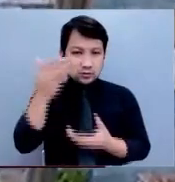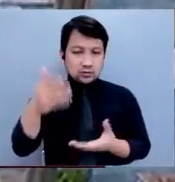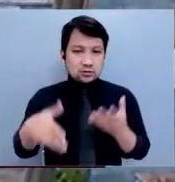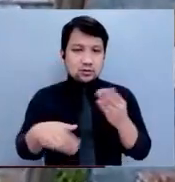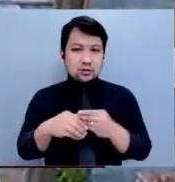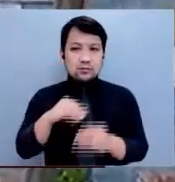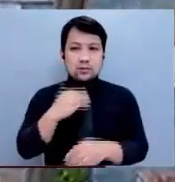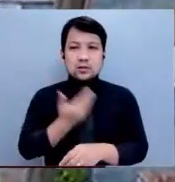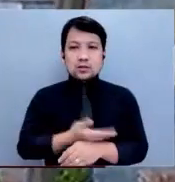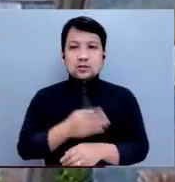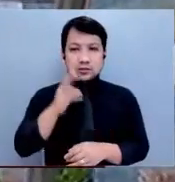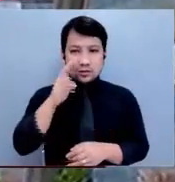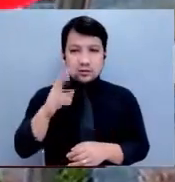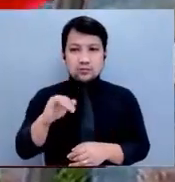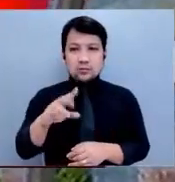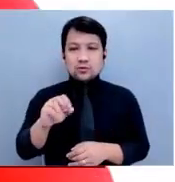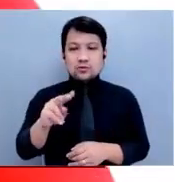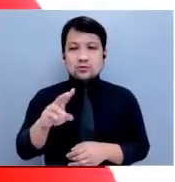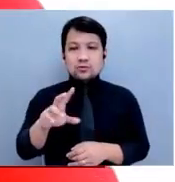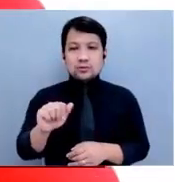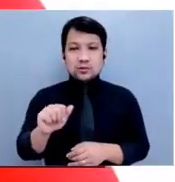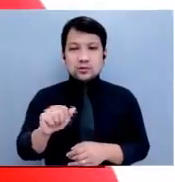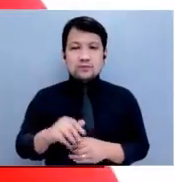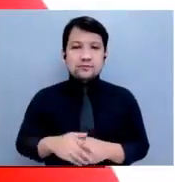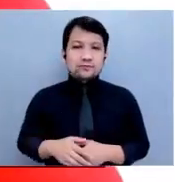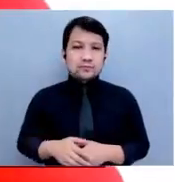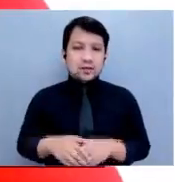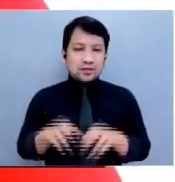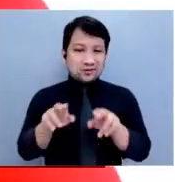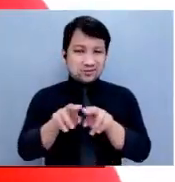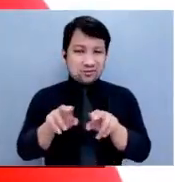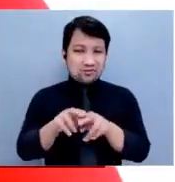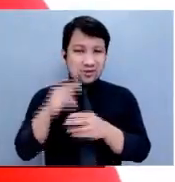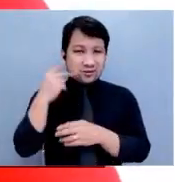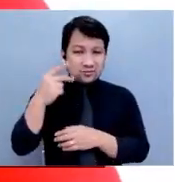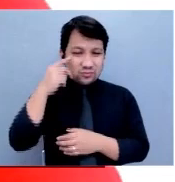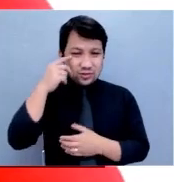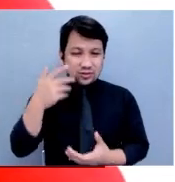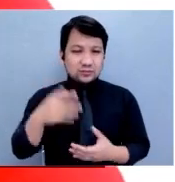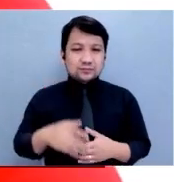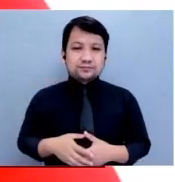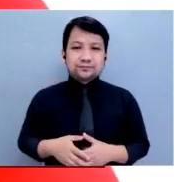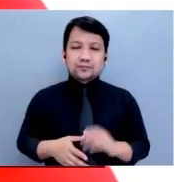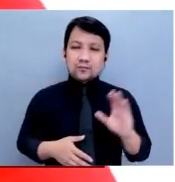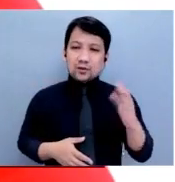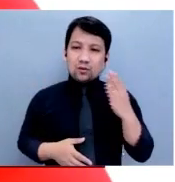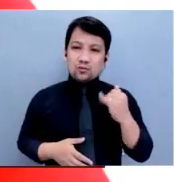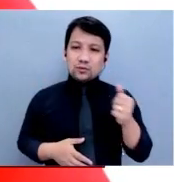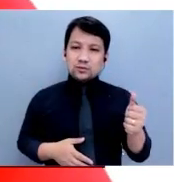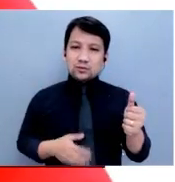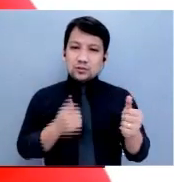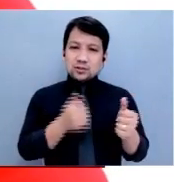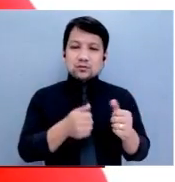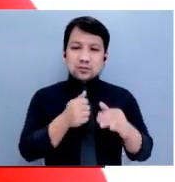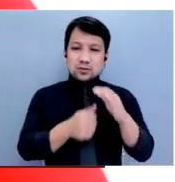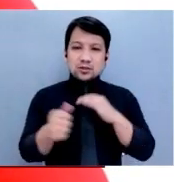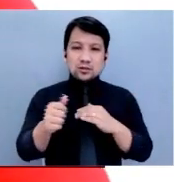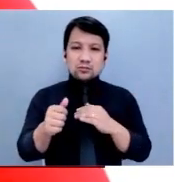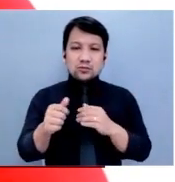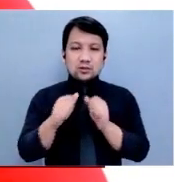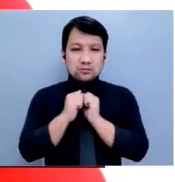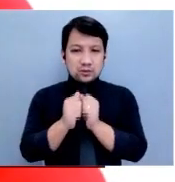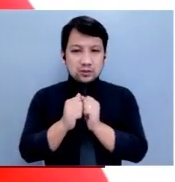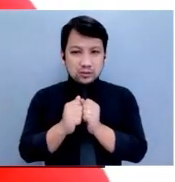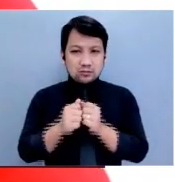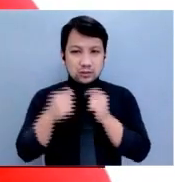ni Bronya. Parang normal na lang yan sa politika. Kasi karamihan dito sa Abra, halos magkakamag-anak,